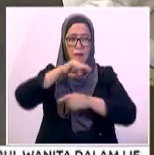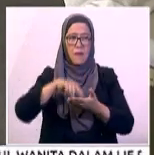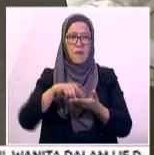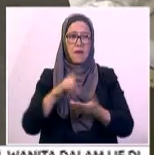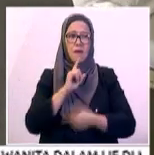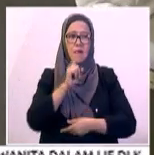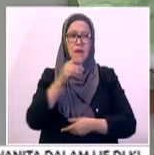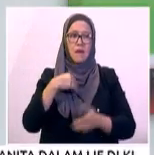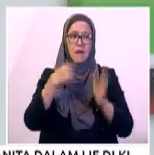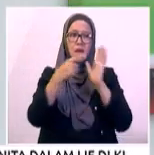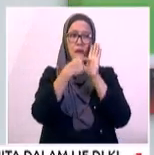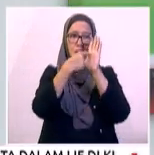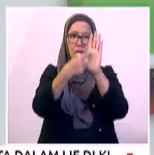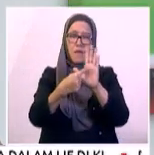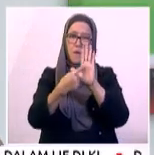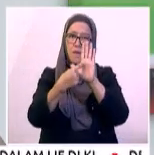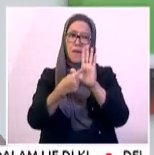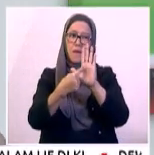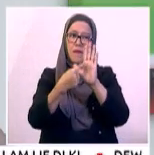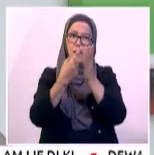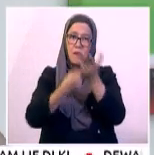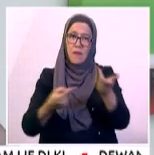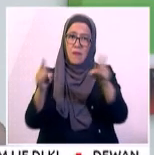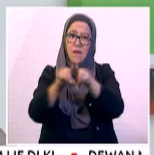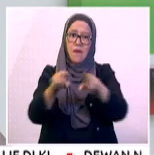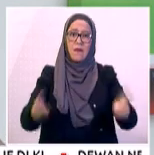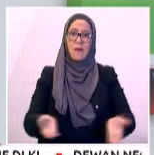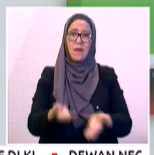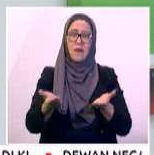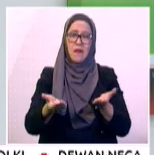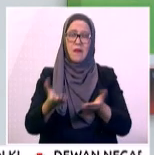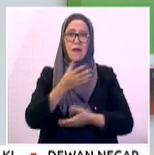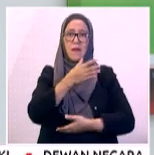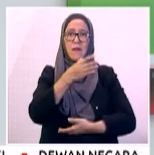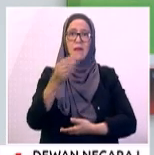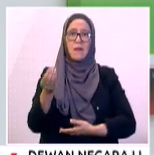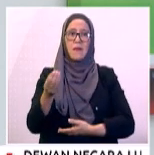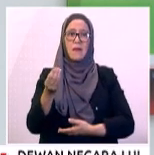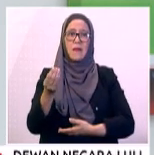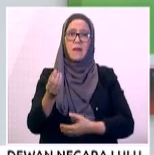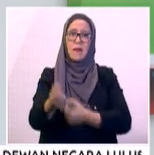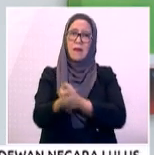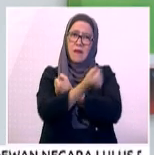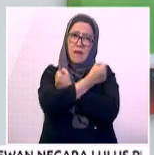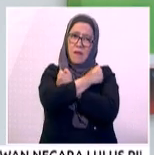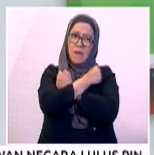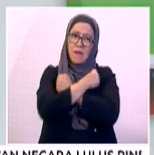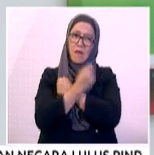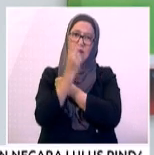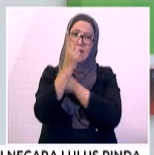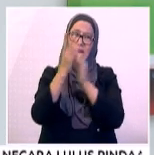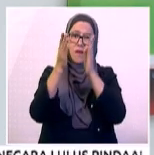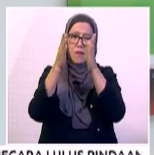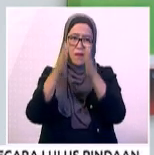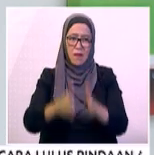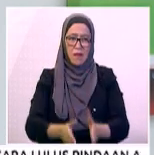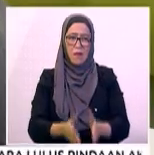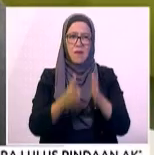the apa yang berlaku di sini, di mana kasih sayang dua insan